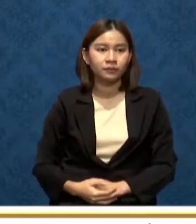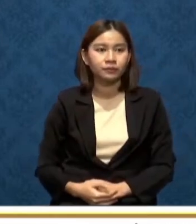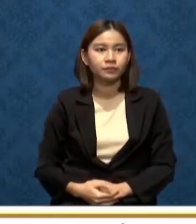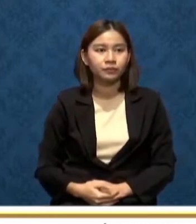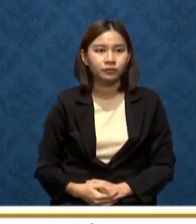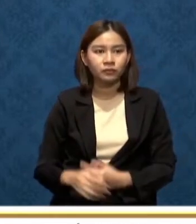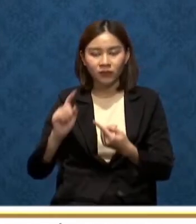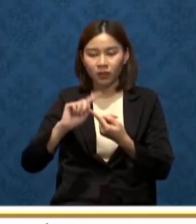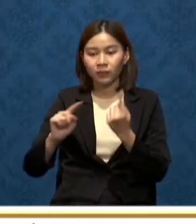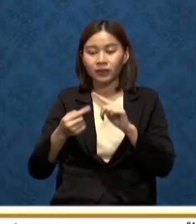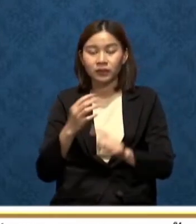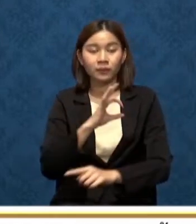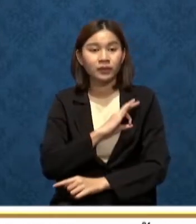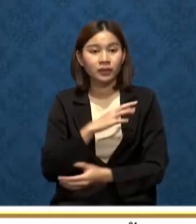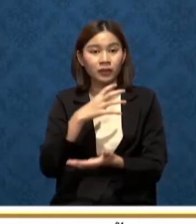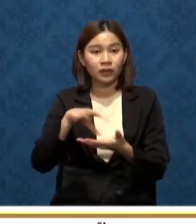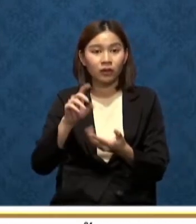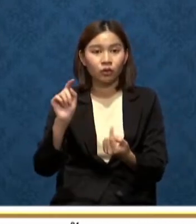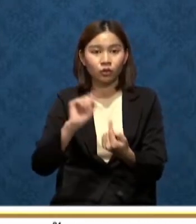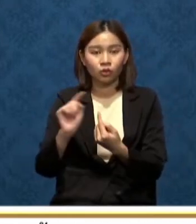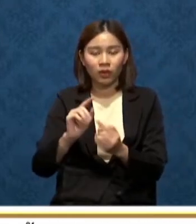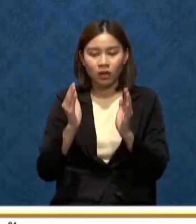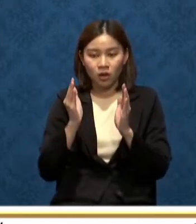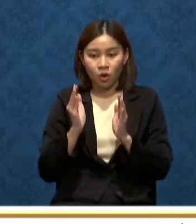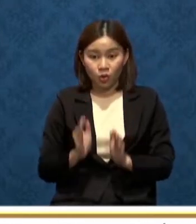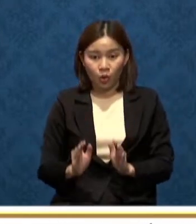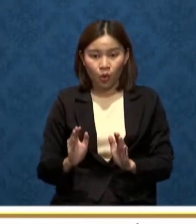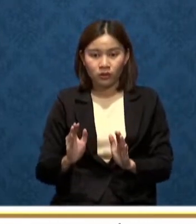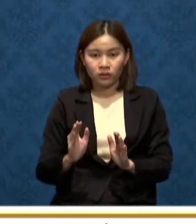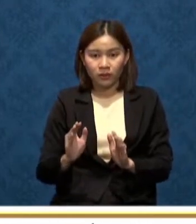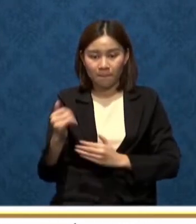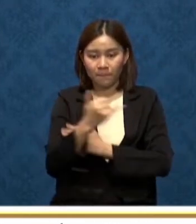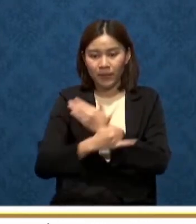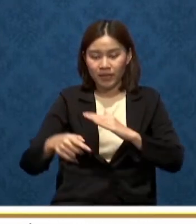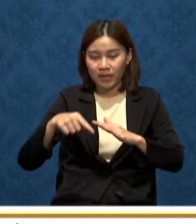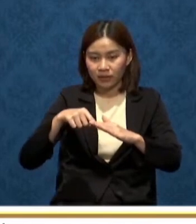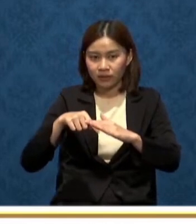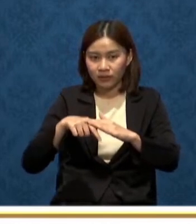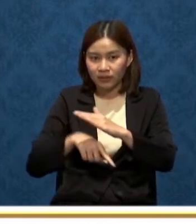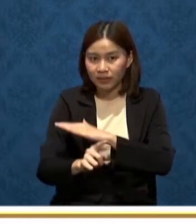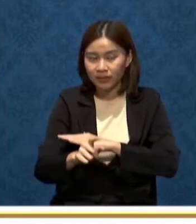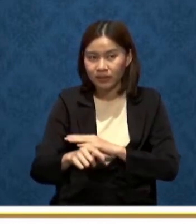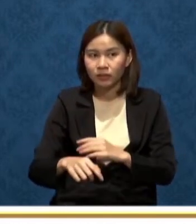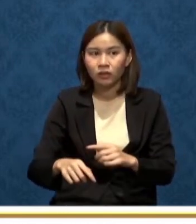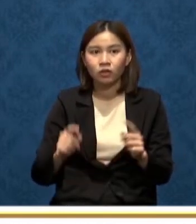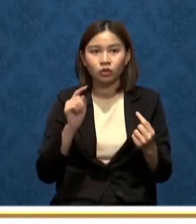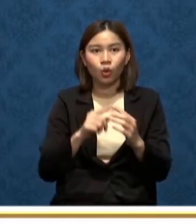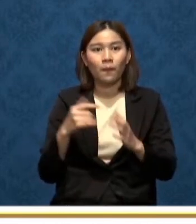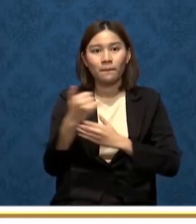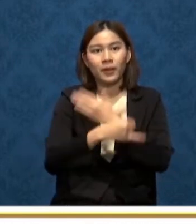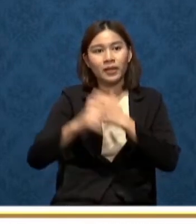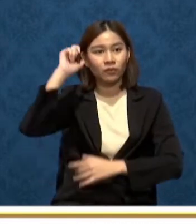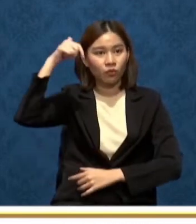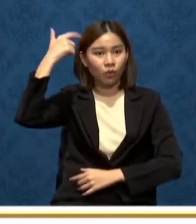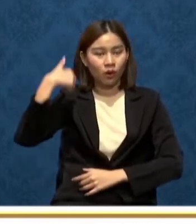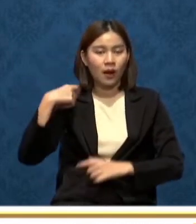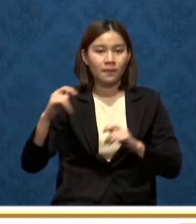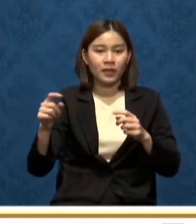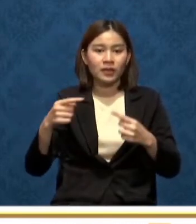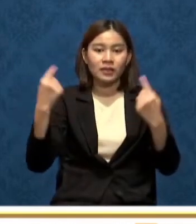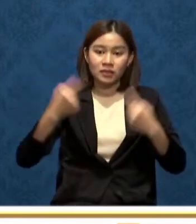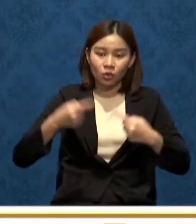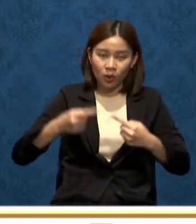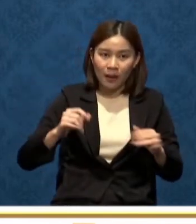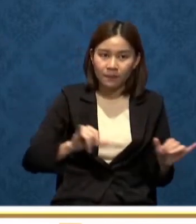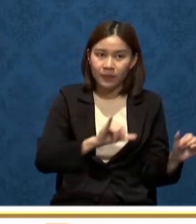เราจะเหว เพอนสมาชิได้พูดถึงเรื่องผู้รภัยที่เป็นผู้รภัยชาว schoolียมาที่ร์ฟรี้ภัภษงคลามมาอ่าสาย